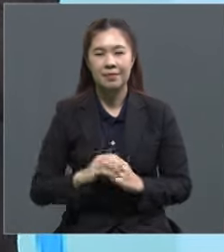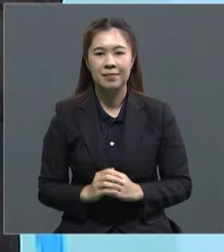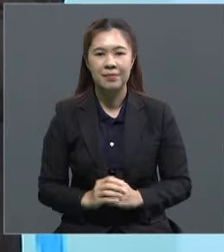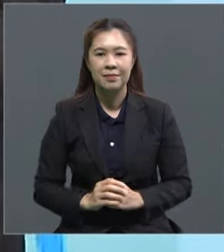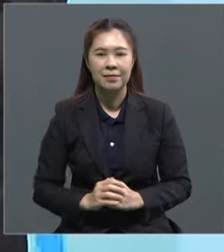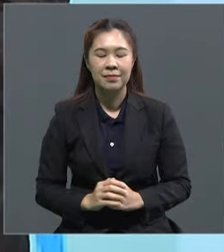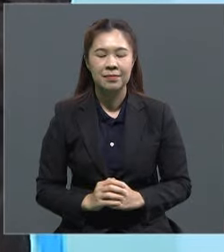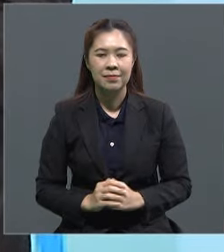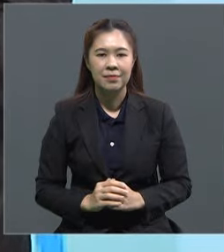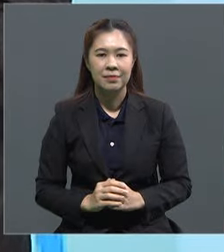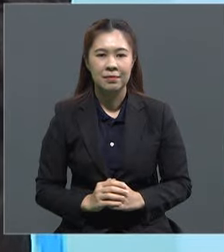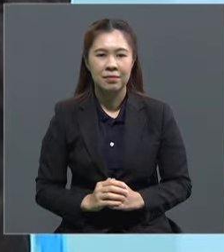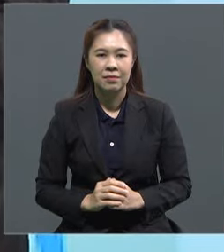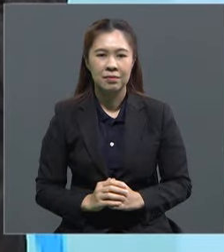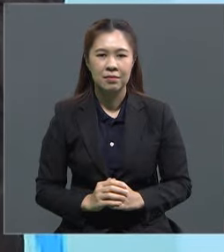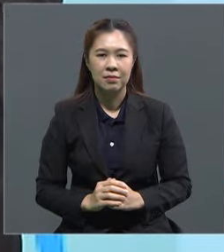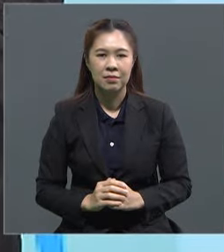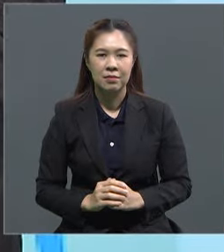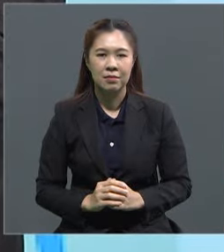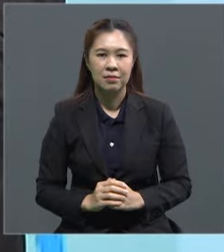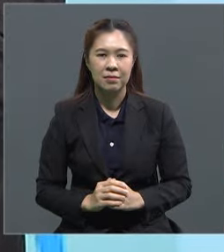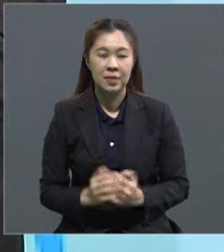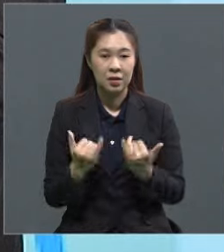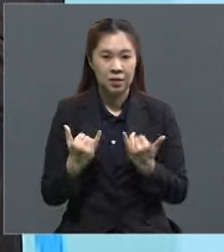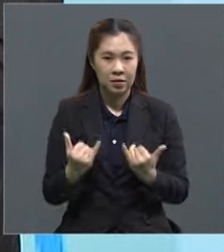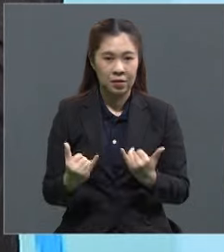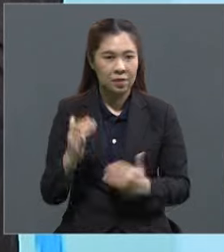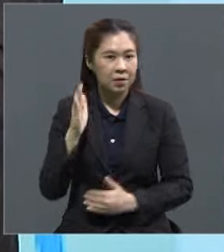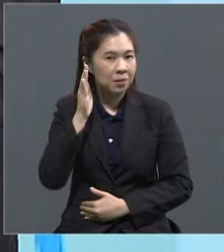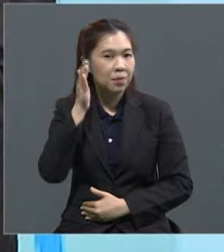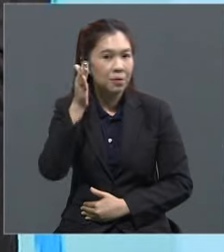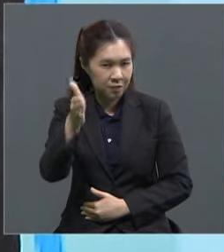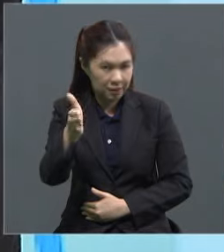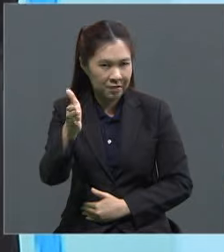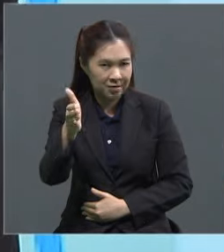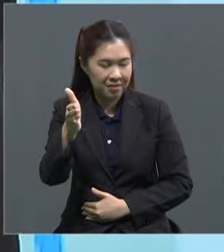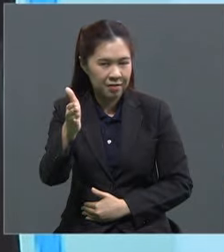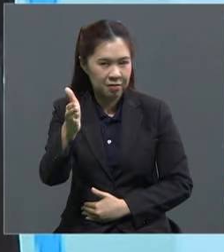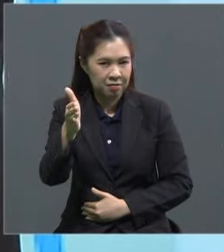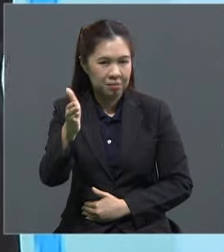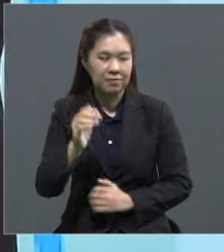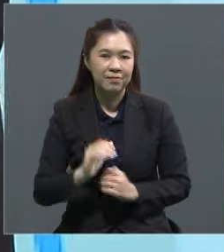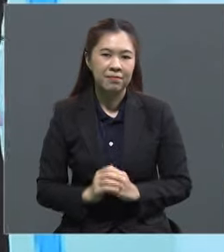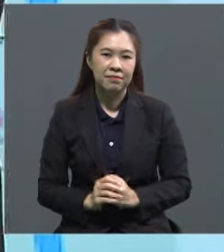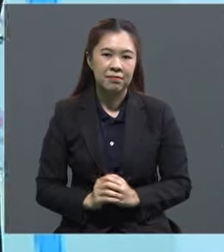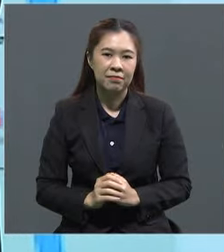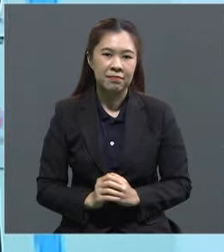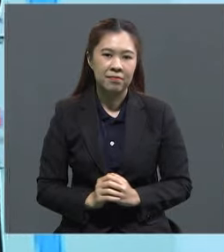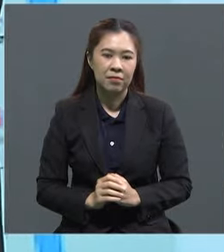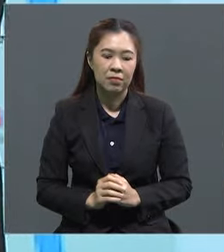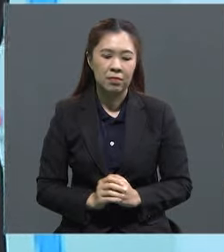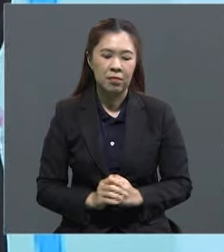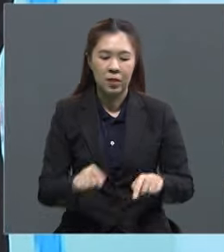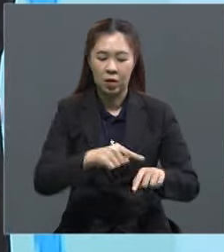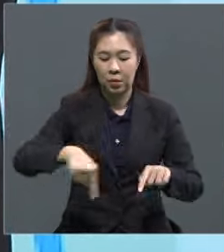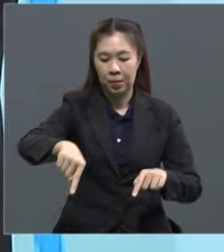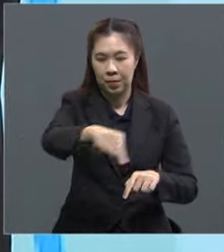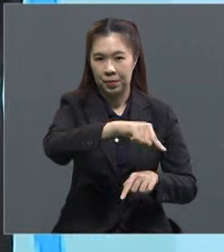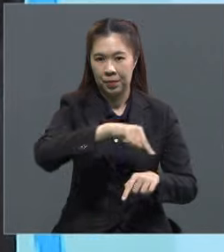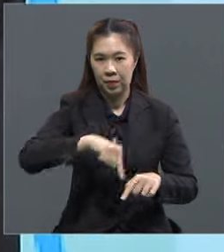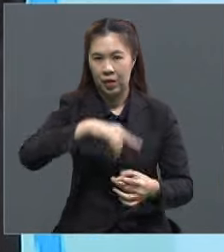ฉะนั้นก็ถ้าในวันนี้วันพรุ่งนี้สถานการณ์ตัวพื้นที่เศรษฐกิจของตัวเมือง